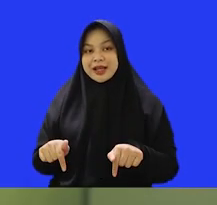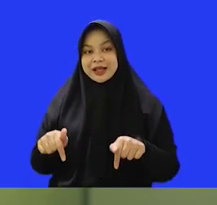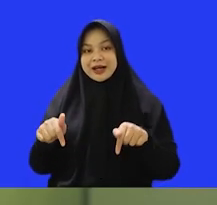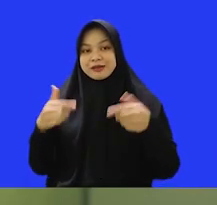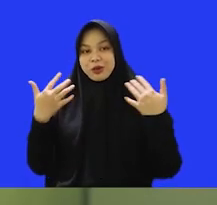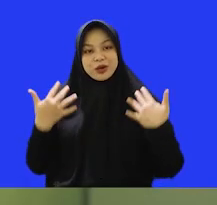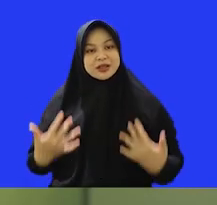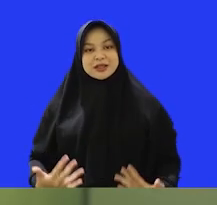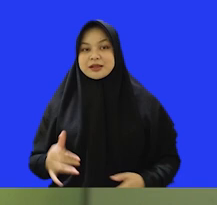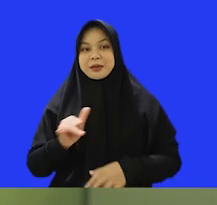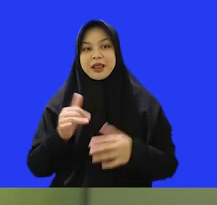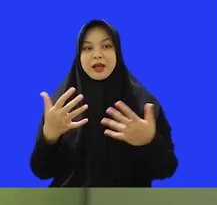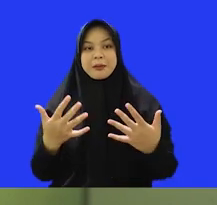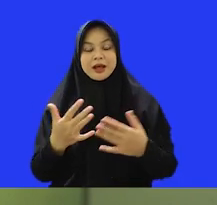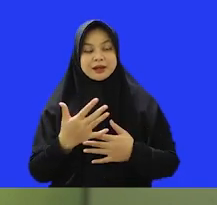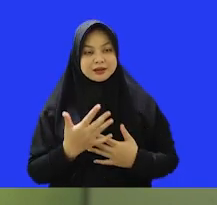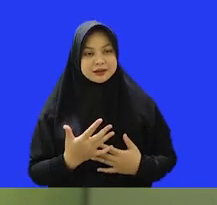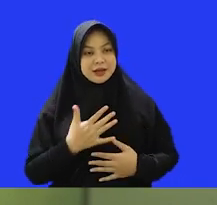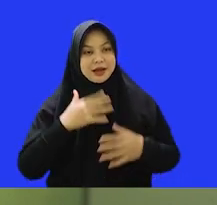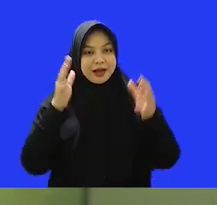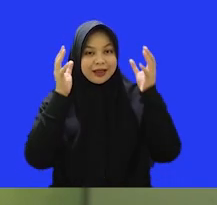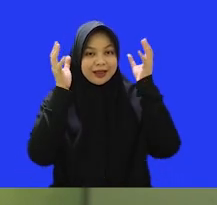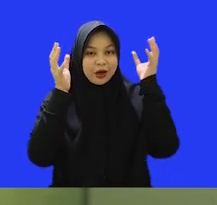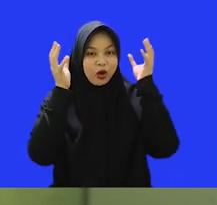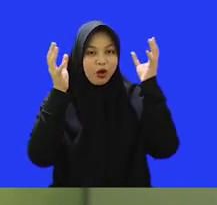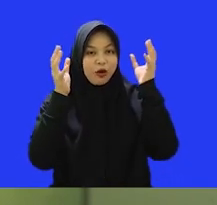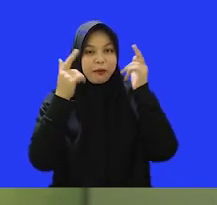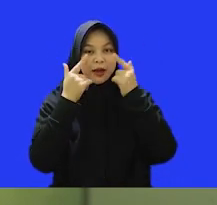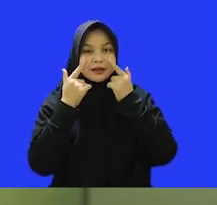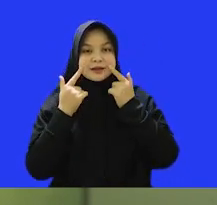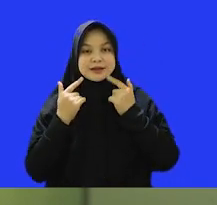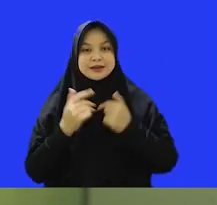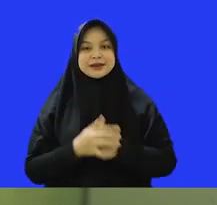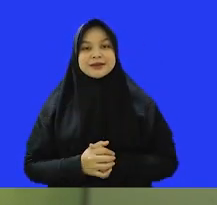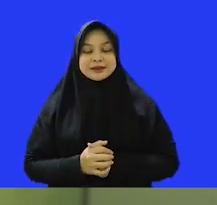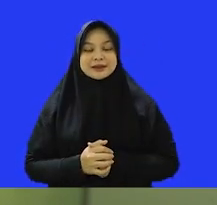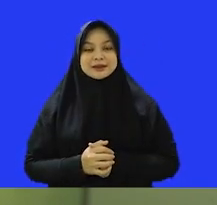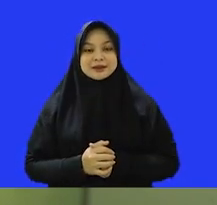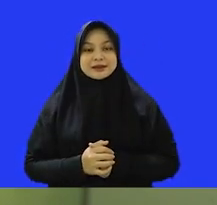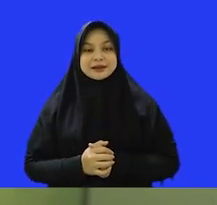ini kondisinya bagaimana, Pak? Saya trauma,